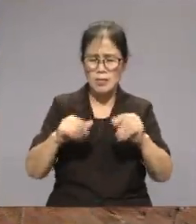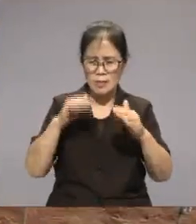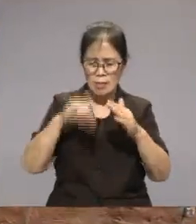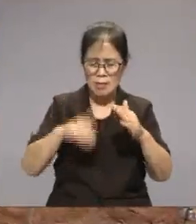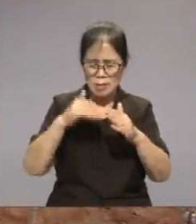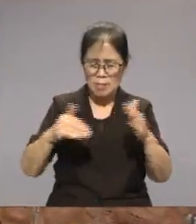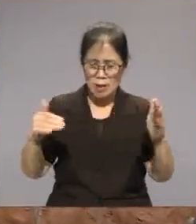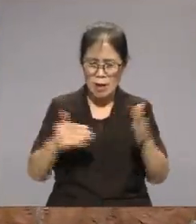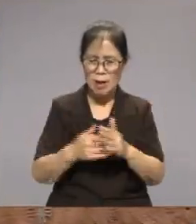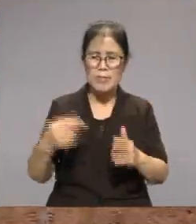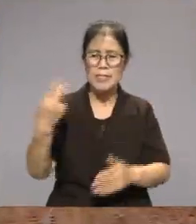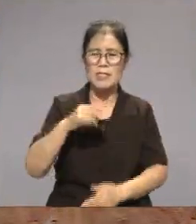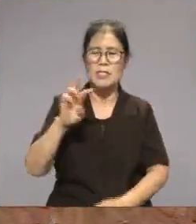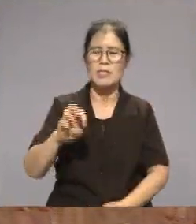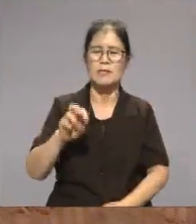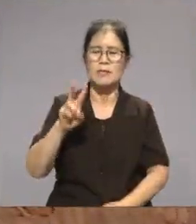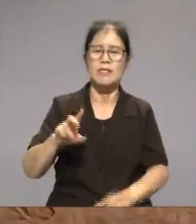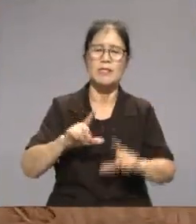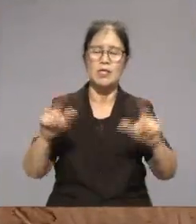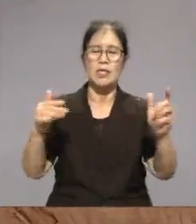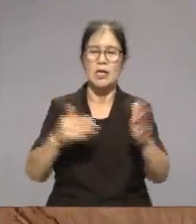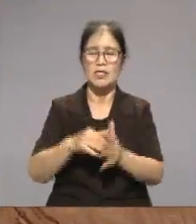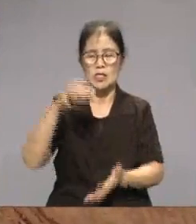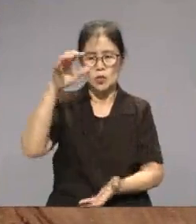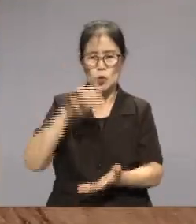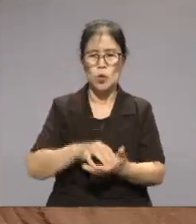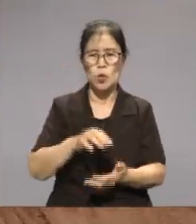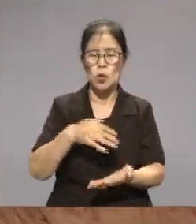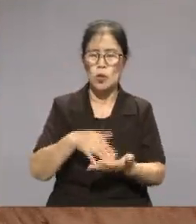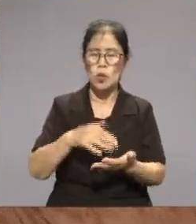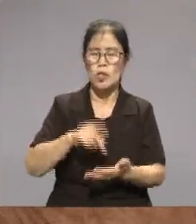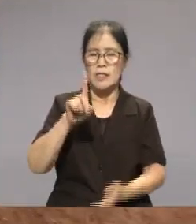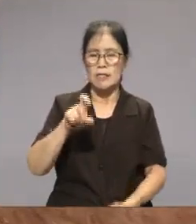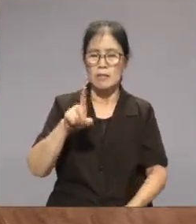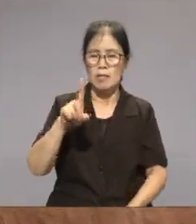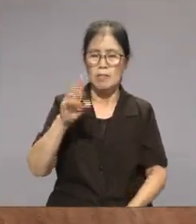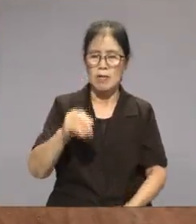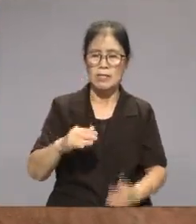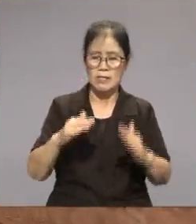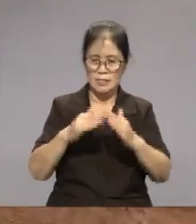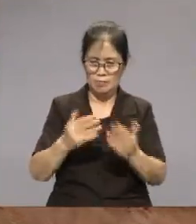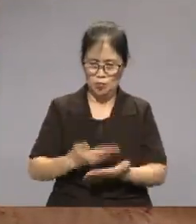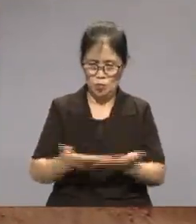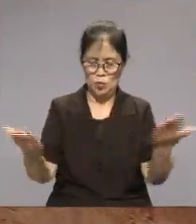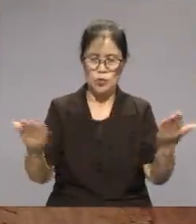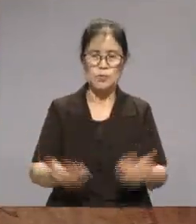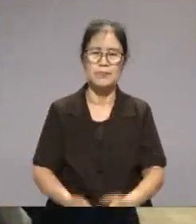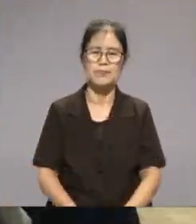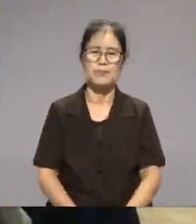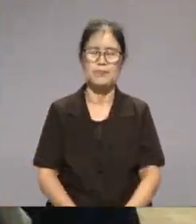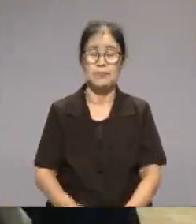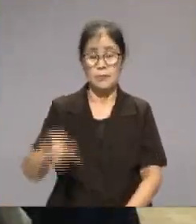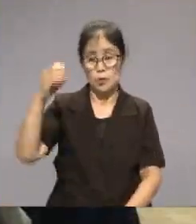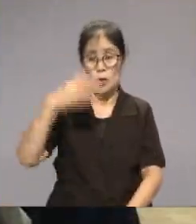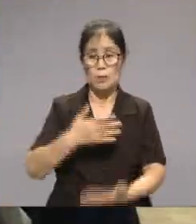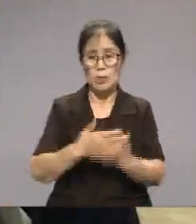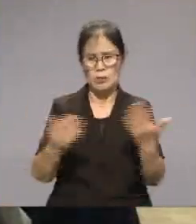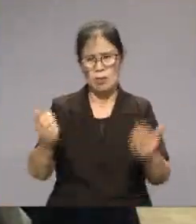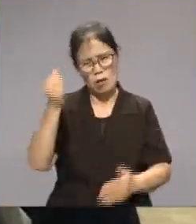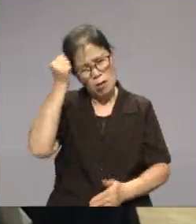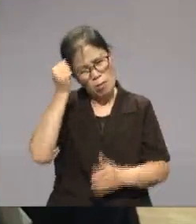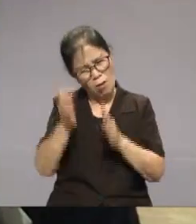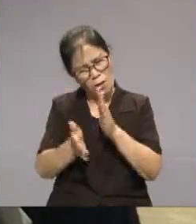마무리되는 2032년까지 총 11만 호의 주택이 공급됩니다. 광명시가